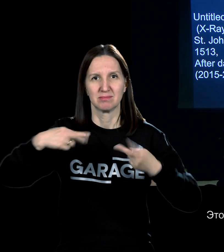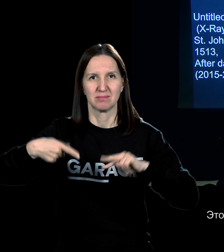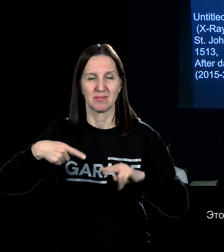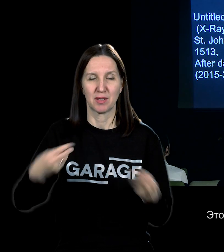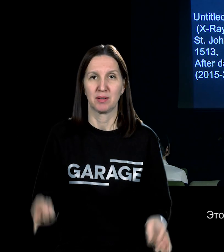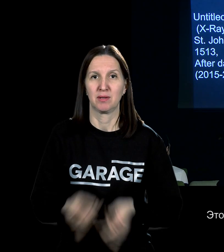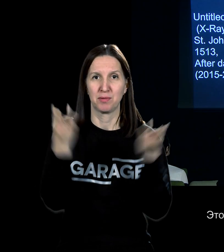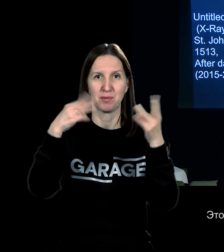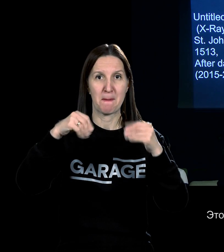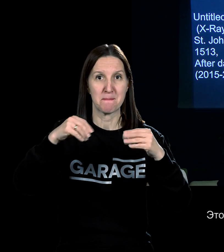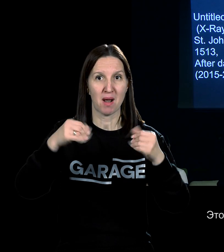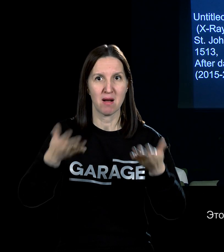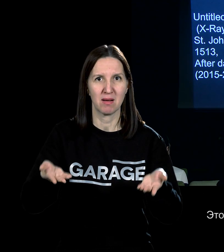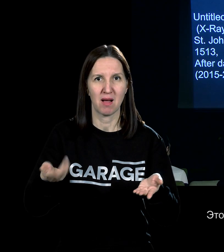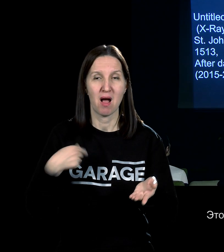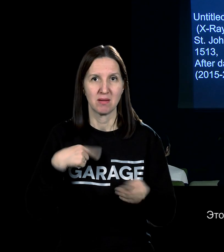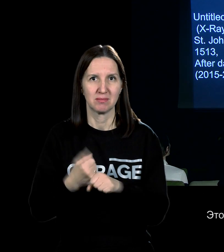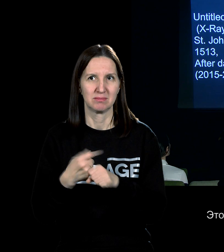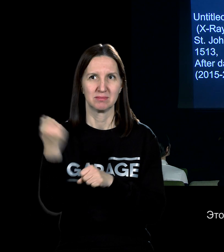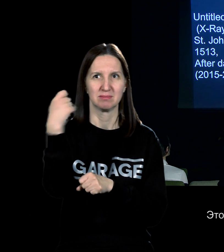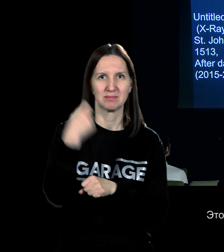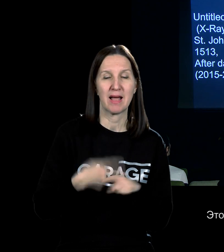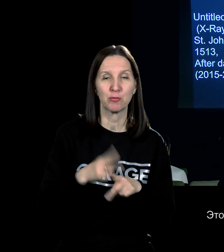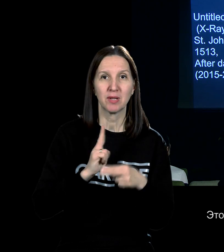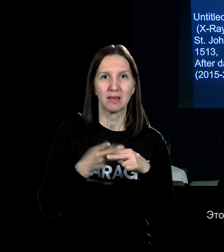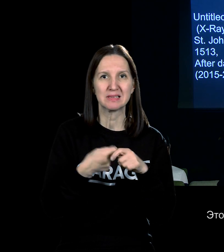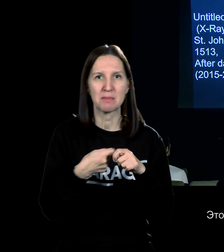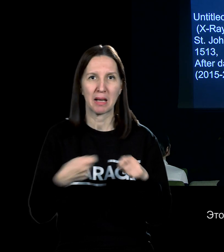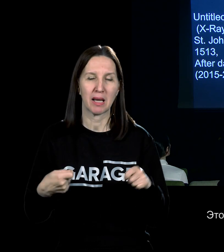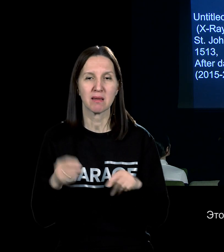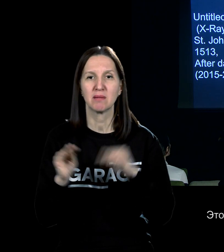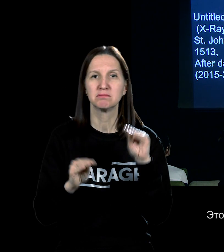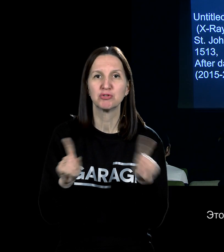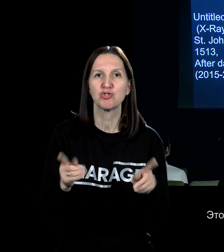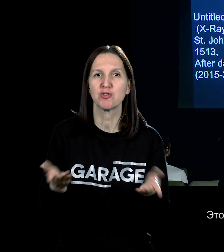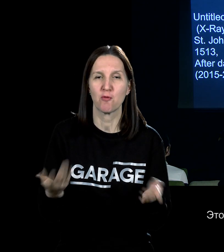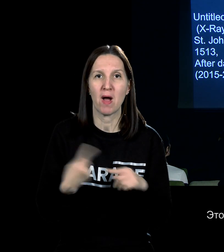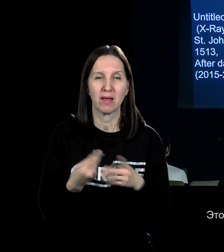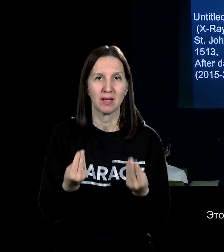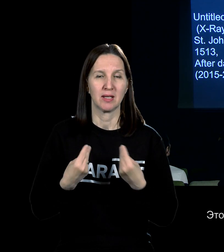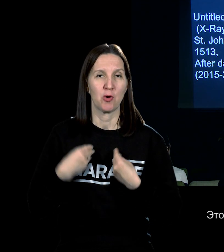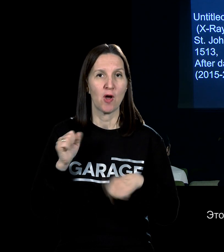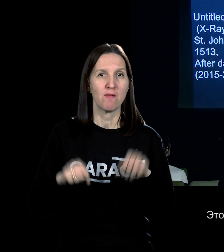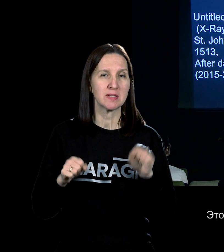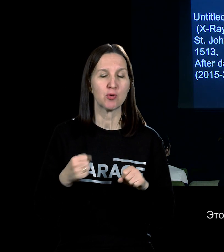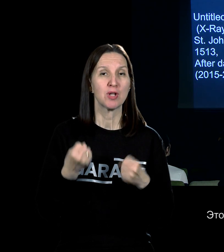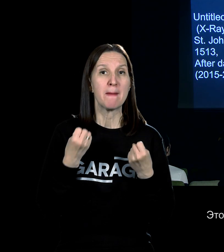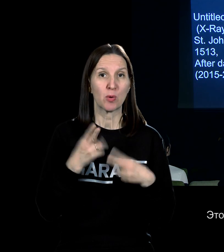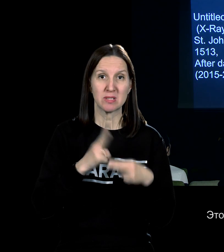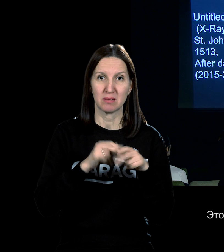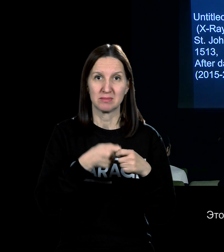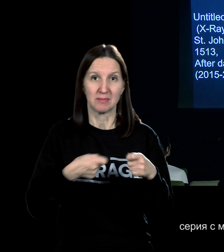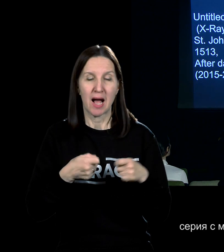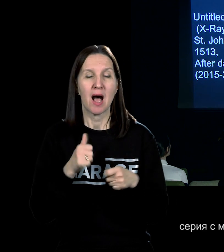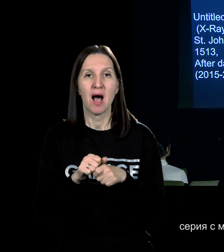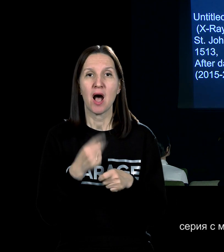которой он работает, что это замедление, и показать, из чего это сделано, что это позволяет, что не просто замедлить, а увидеть